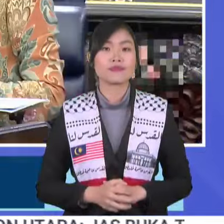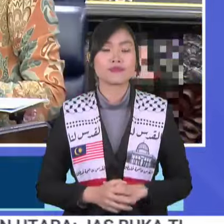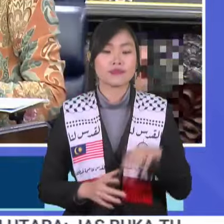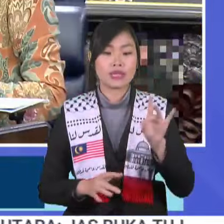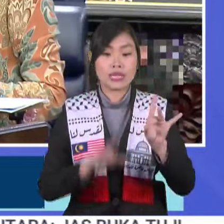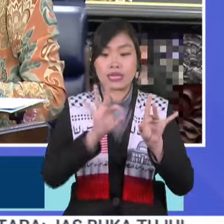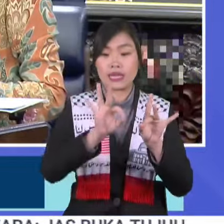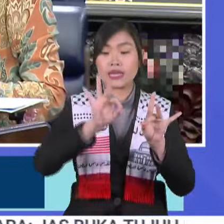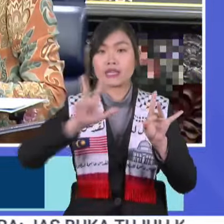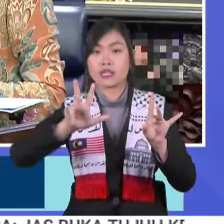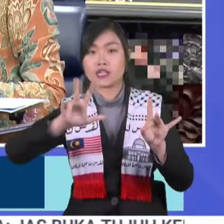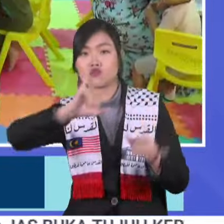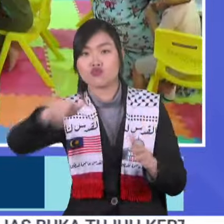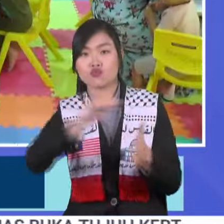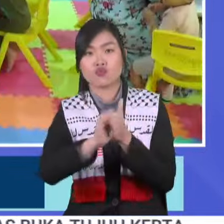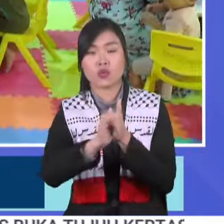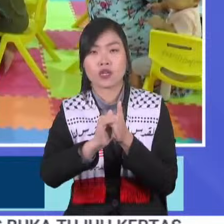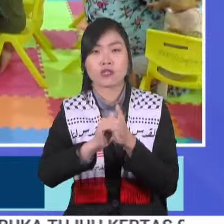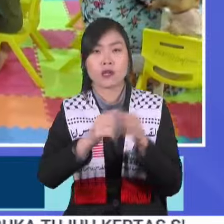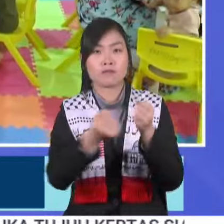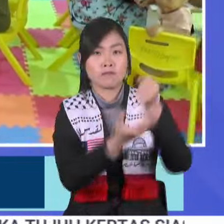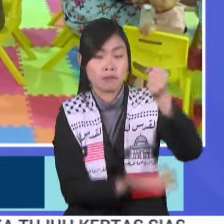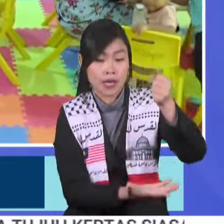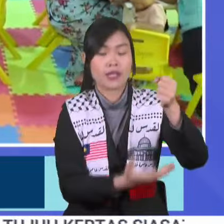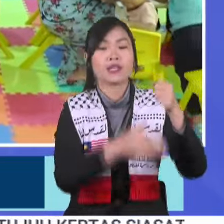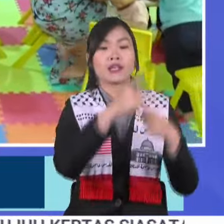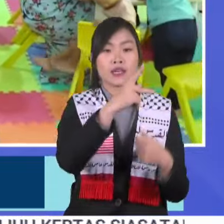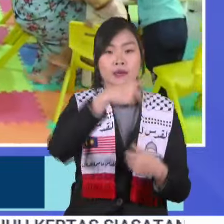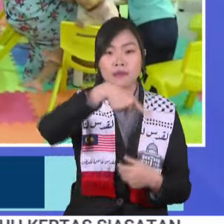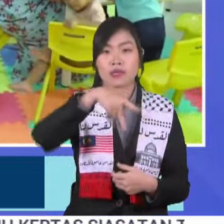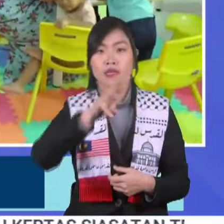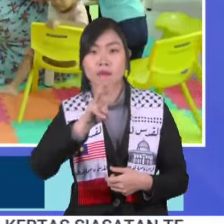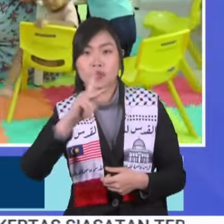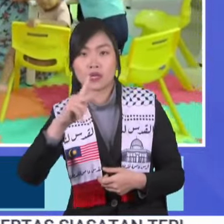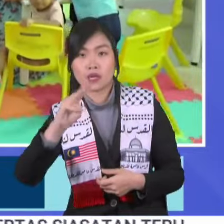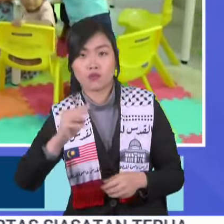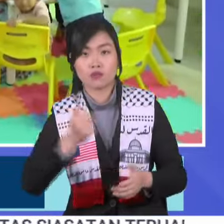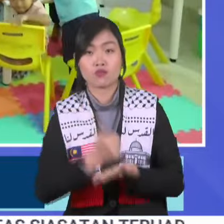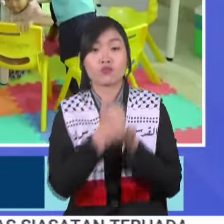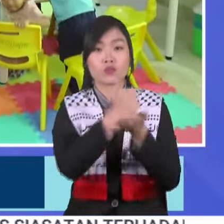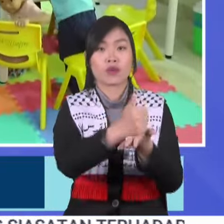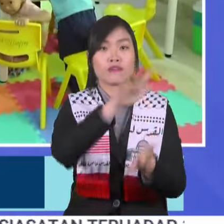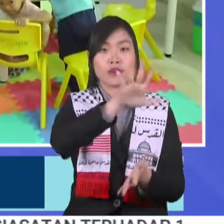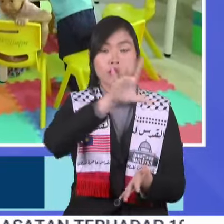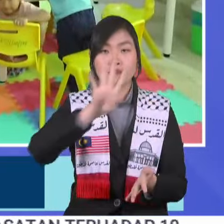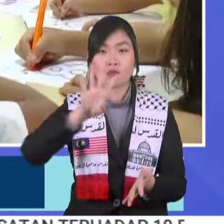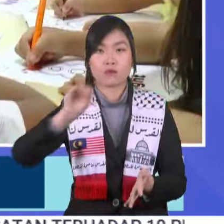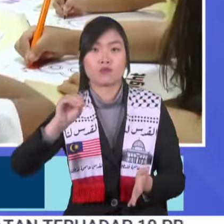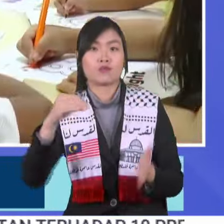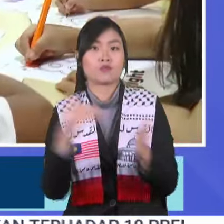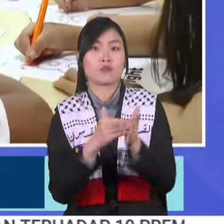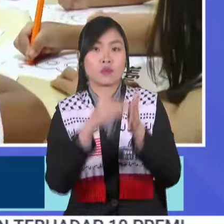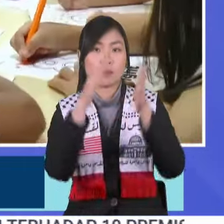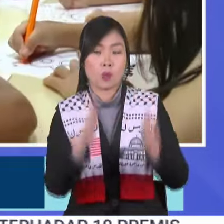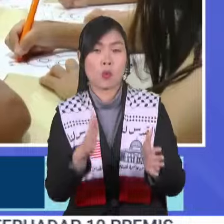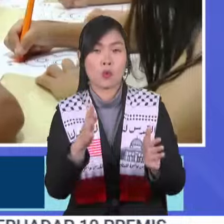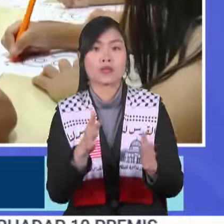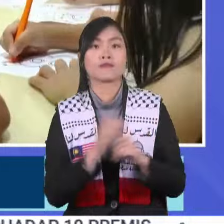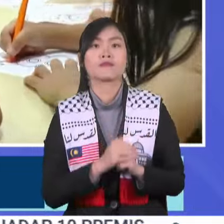Sementara itu, RM893 juta diperuntuk KPWKM bagi membantu lebih 540,000 penerima bantuan